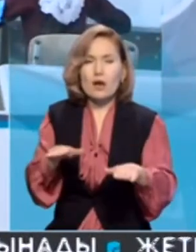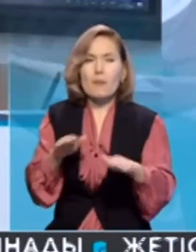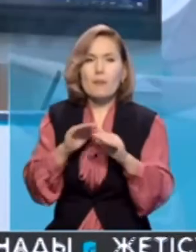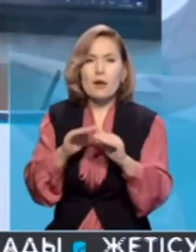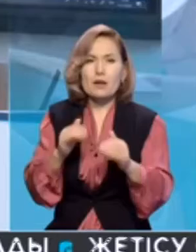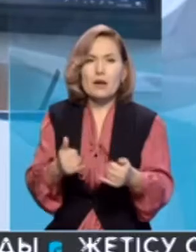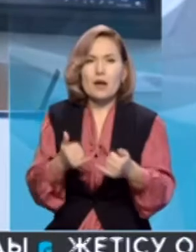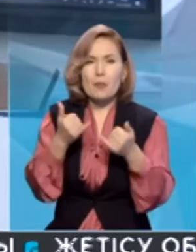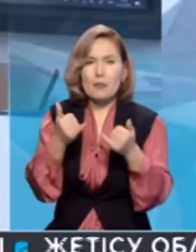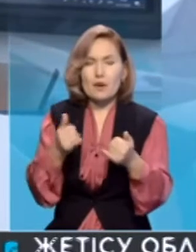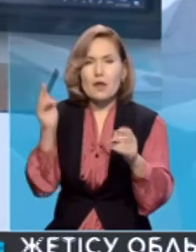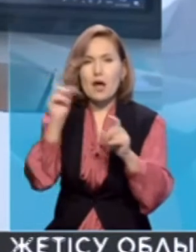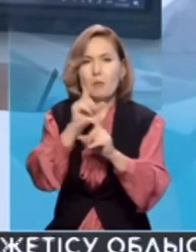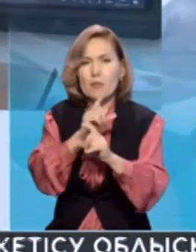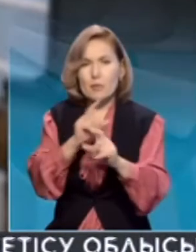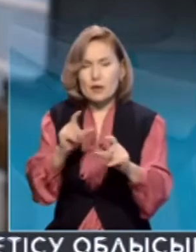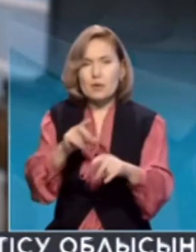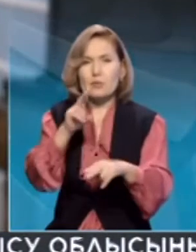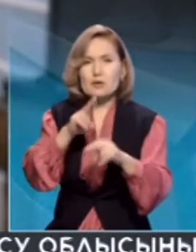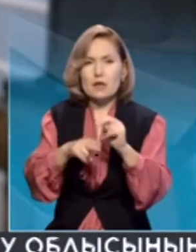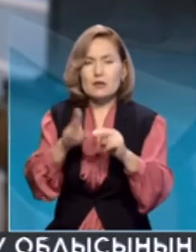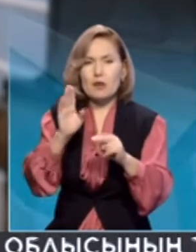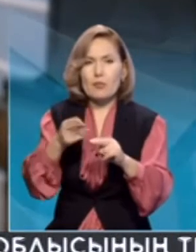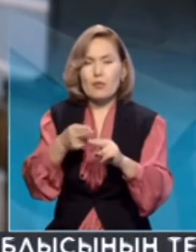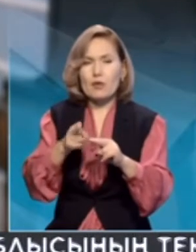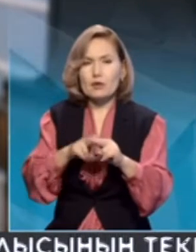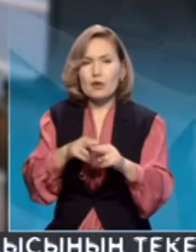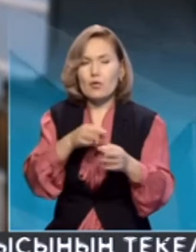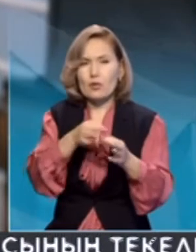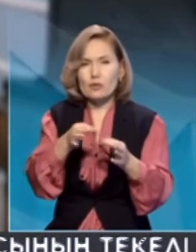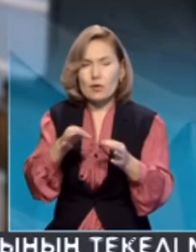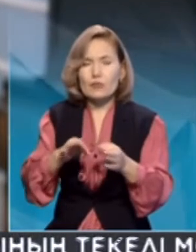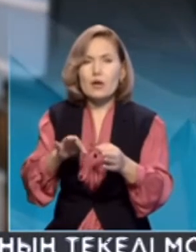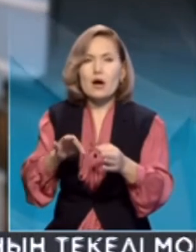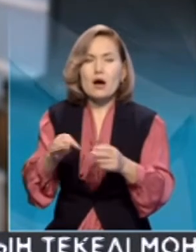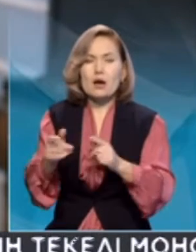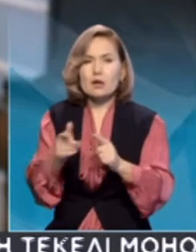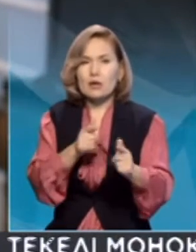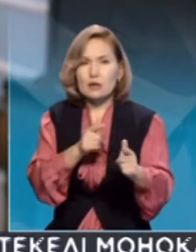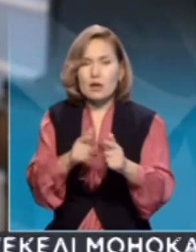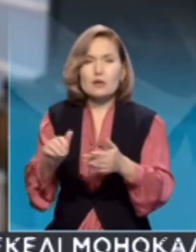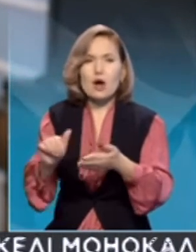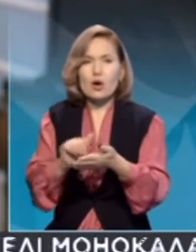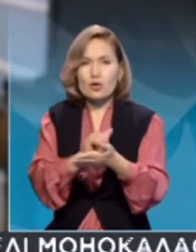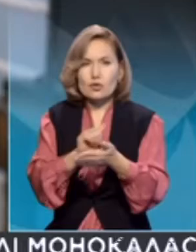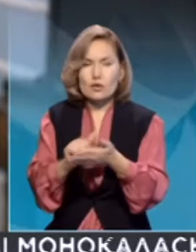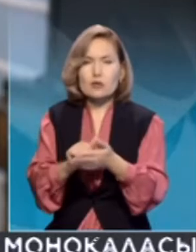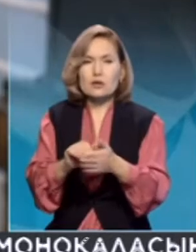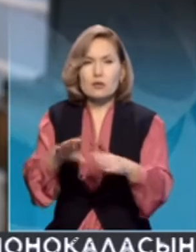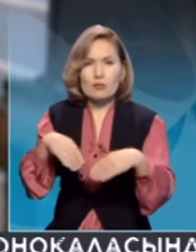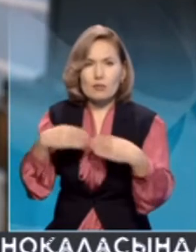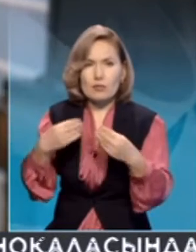балаларға мектеп салынатын болады. Олар жобалау сметалық құжат дайын болғаннан кейін іске асырылады.